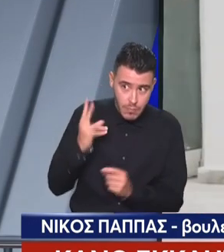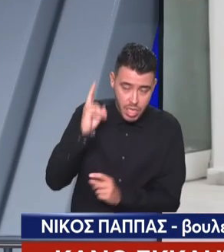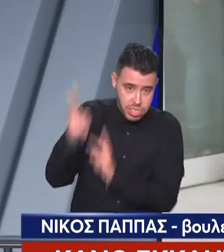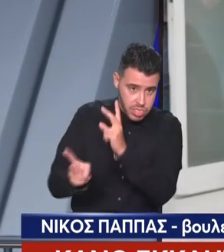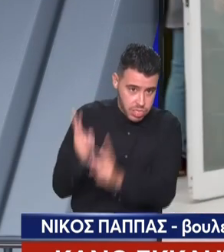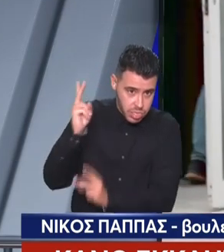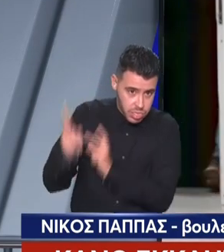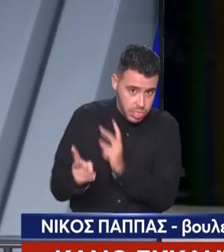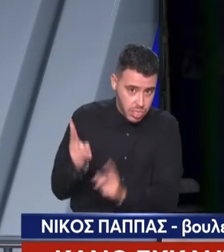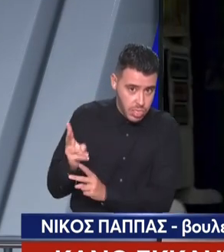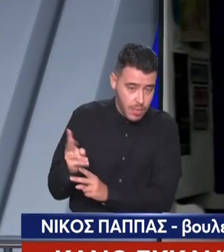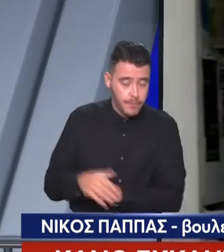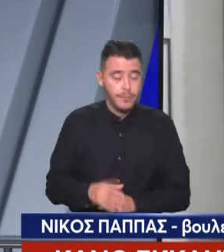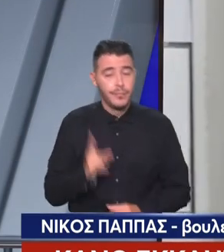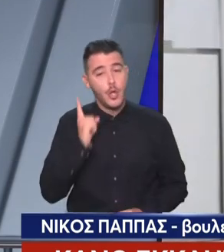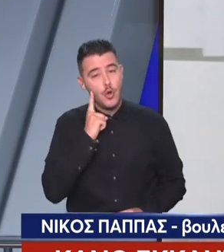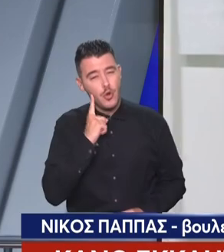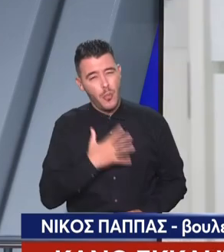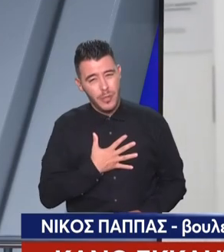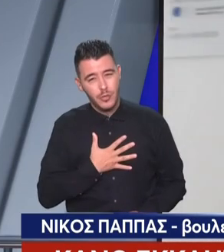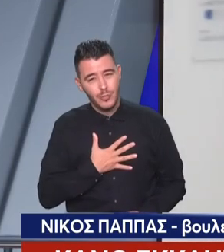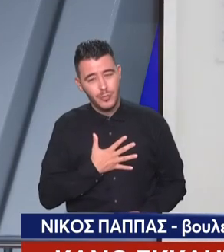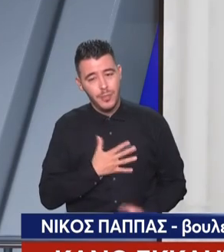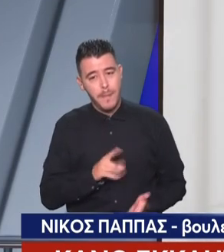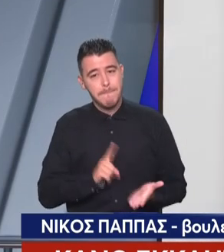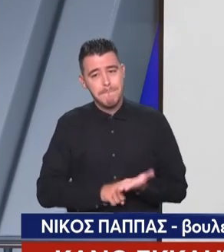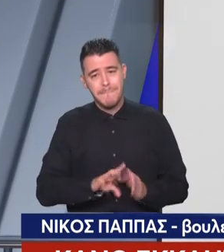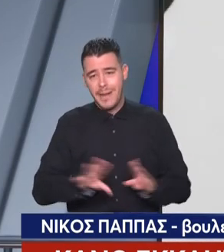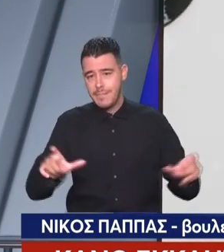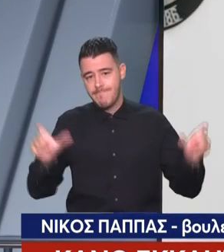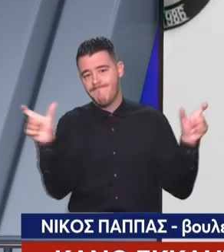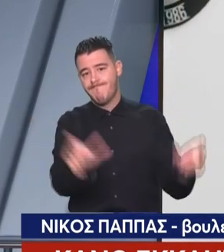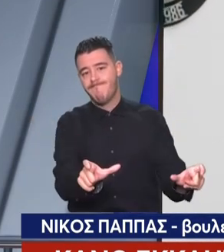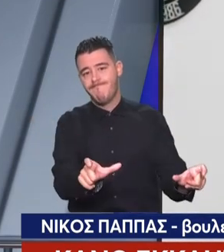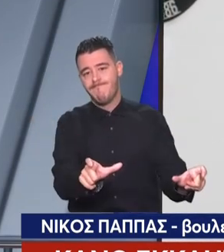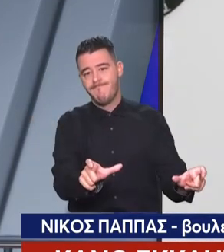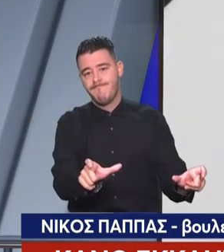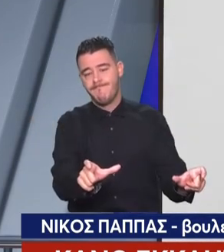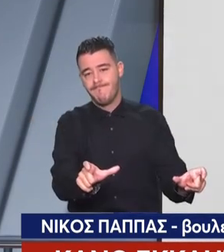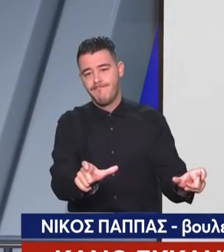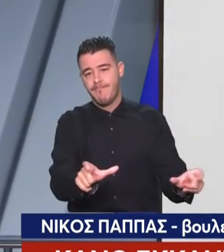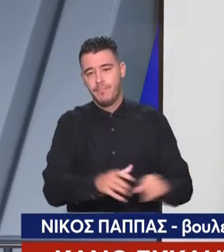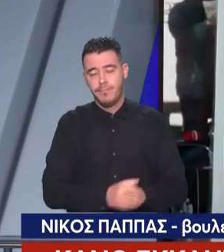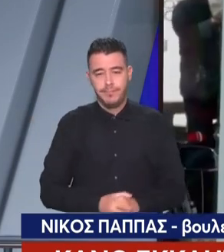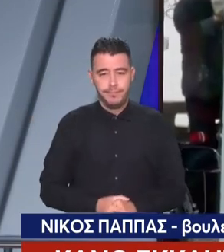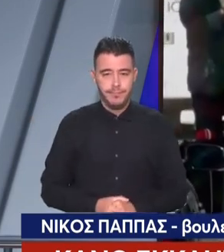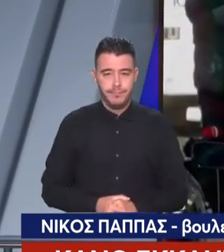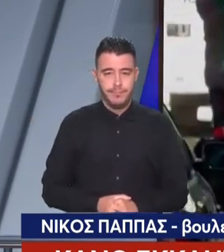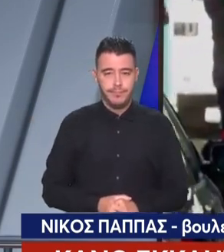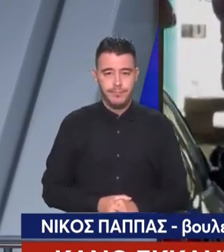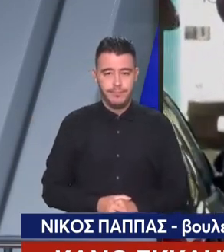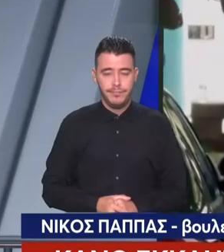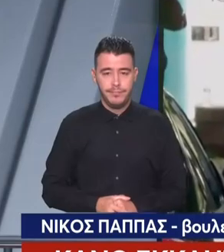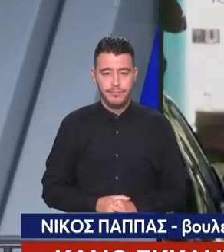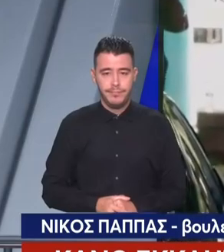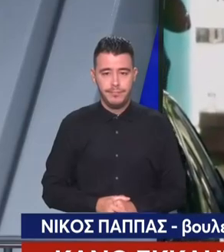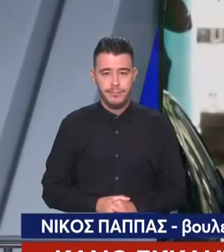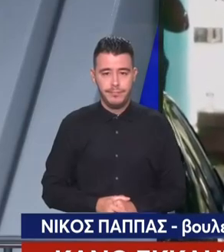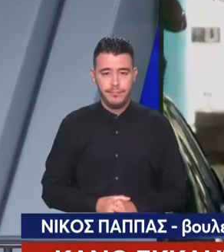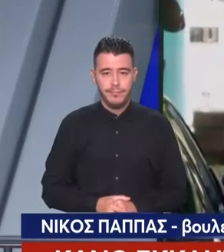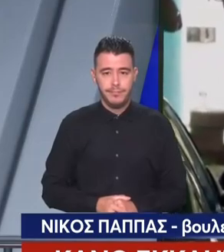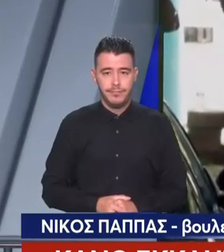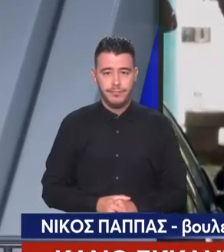Νομίζω ότι πρέπει να υψωθεί ένα τείχος απέναντι σε οποιαδήποτε προσπάθεια προσπαθεί να μας εκτρέψει από τις σοβαρές... Ξέρετε γιατί σας κατηγορώ, γιατί